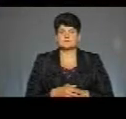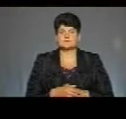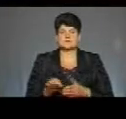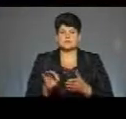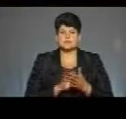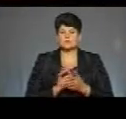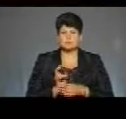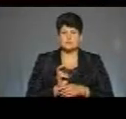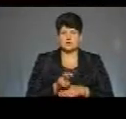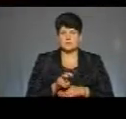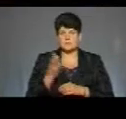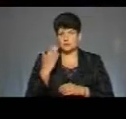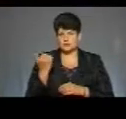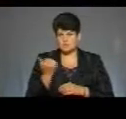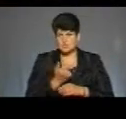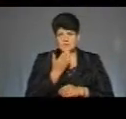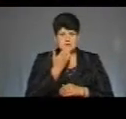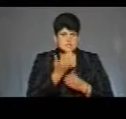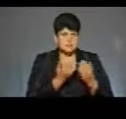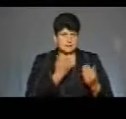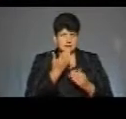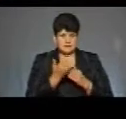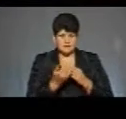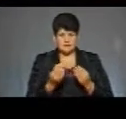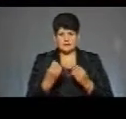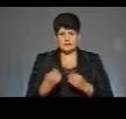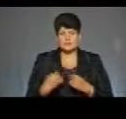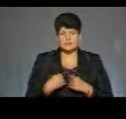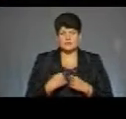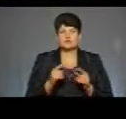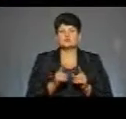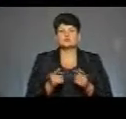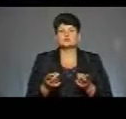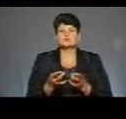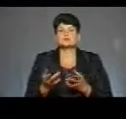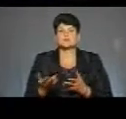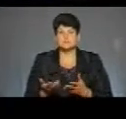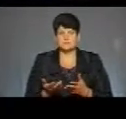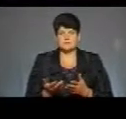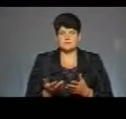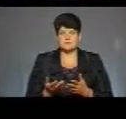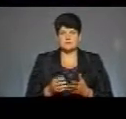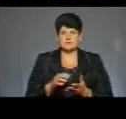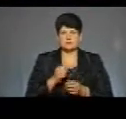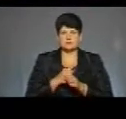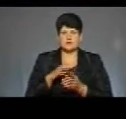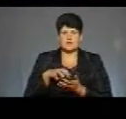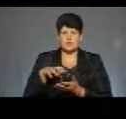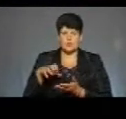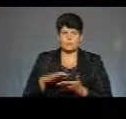Відразу пішла, там того тижня все запитала, дали мені, що потрібно. Зняла копії,